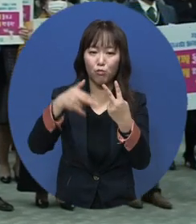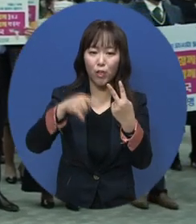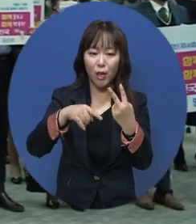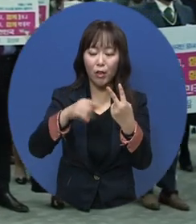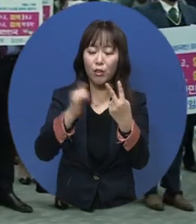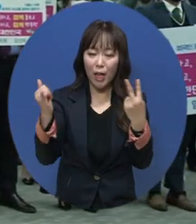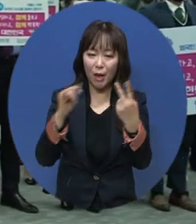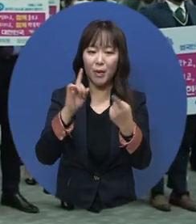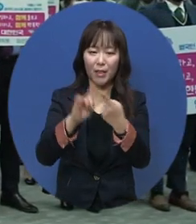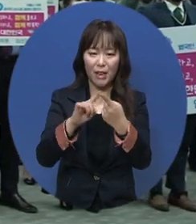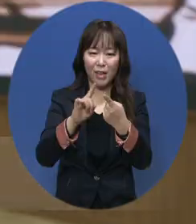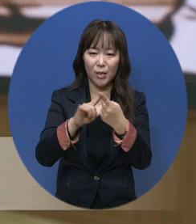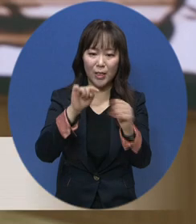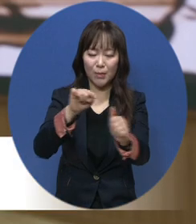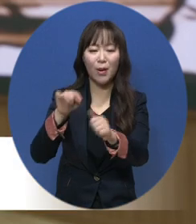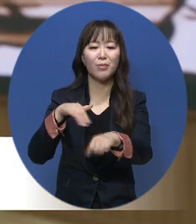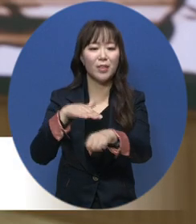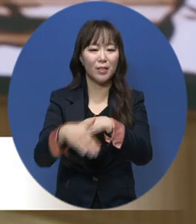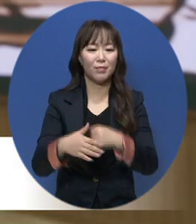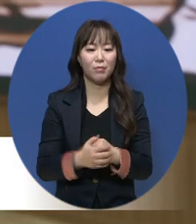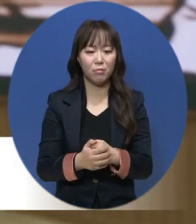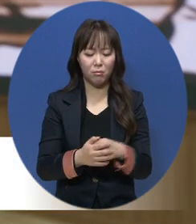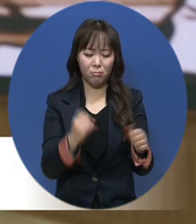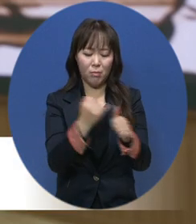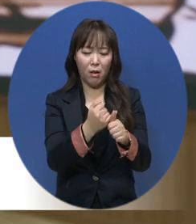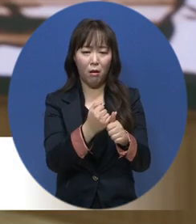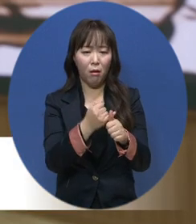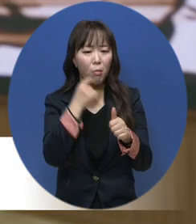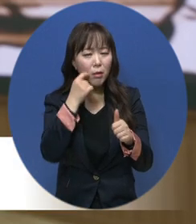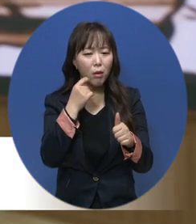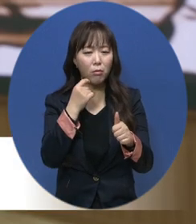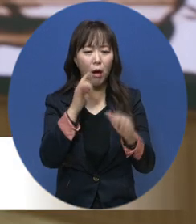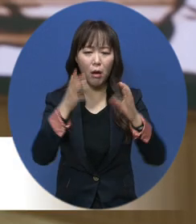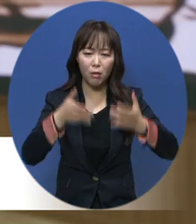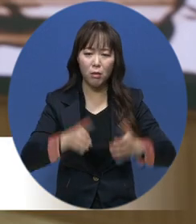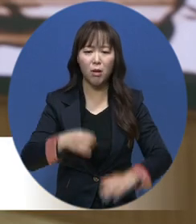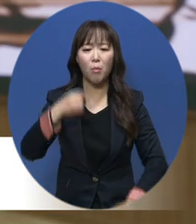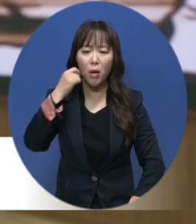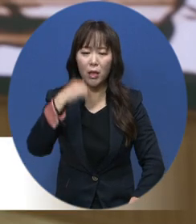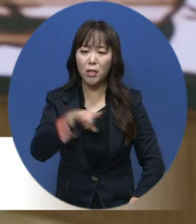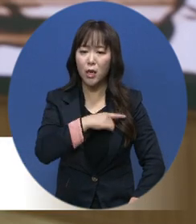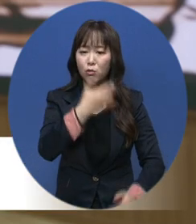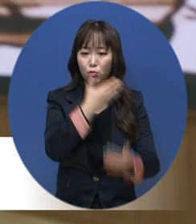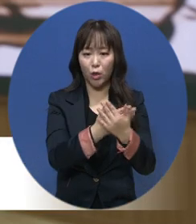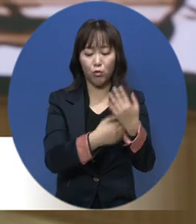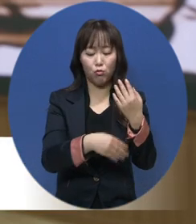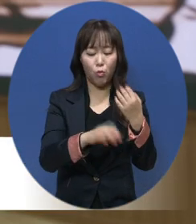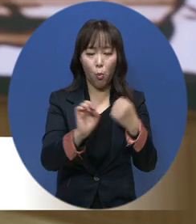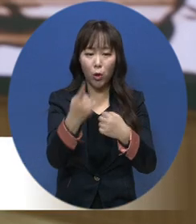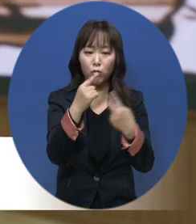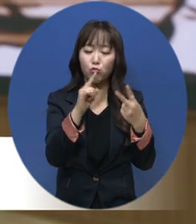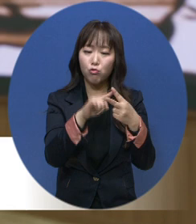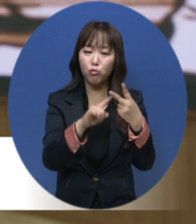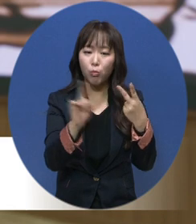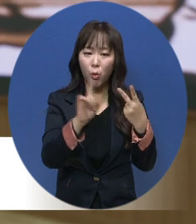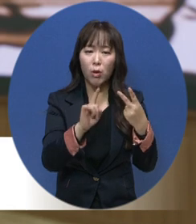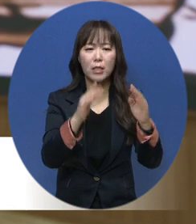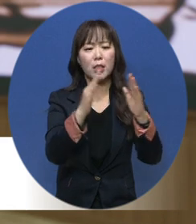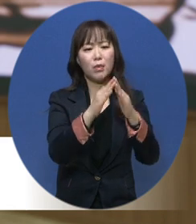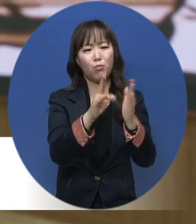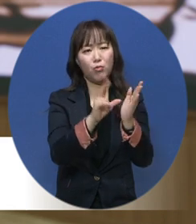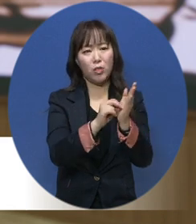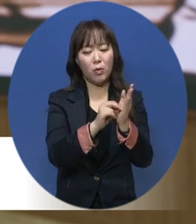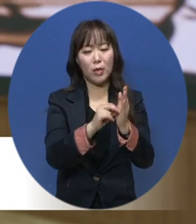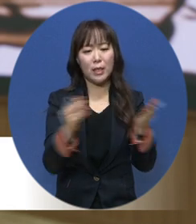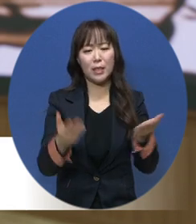방식으로 진행됩니다. 우리 결혼하지 못하고 출산하지 못하는 가장 중요한 두 가지 원인이 주거 문제와